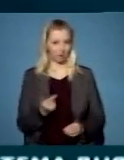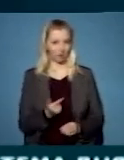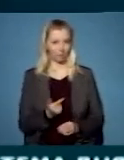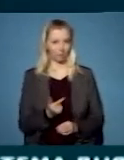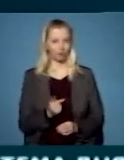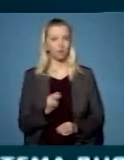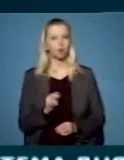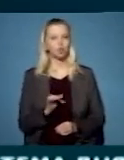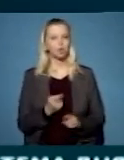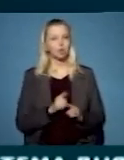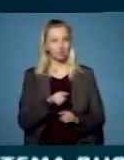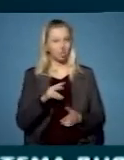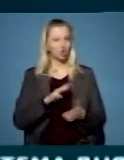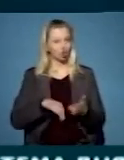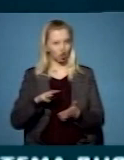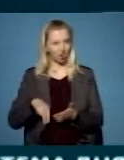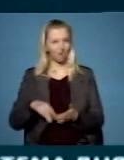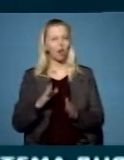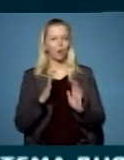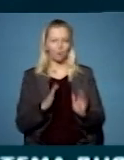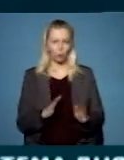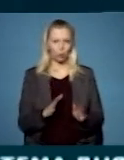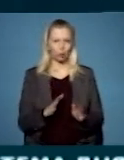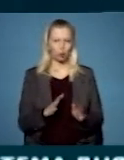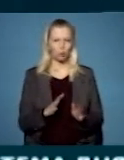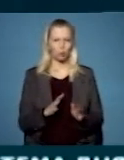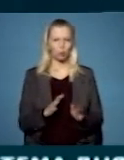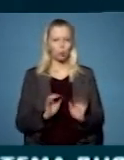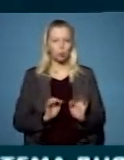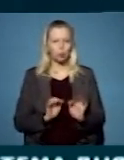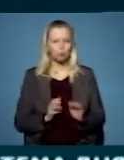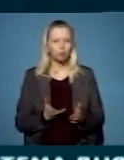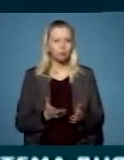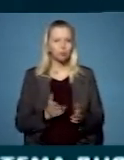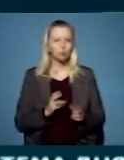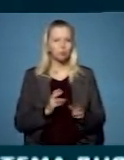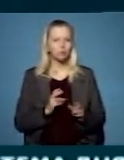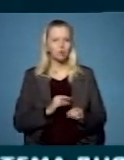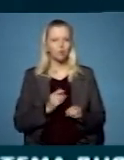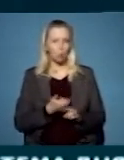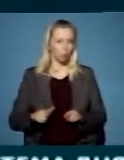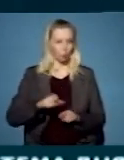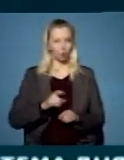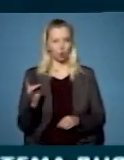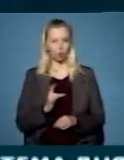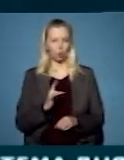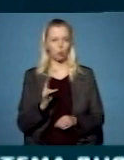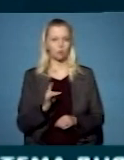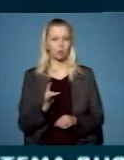510. Чи ці штрафи будуть діяти в якихось більших розмірах